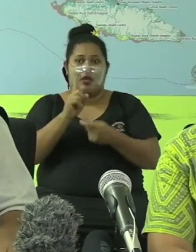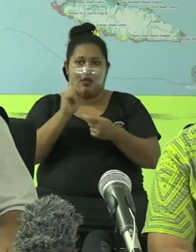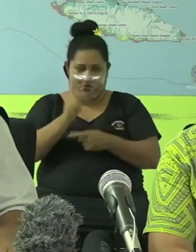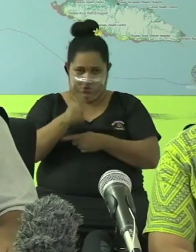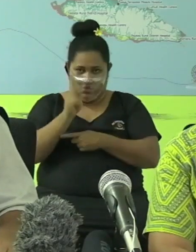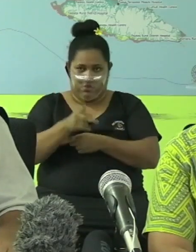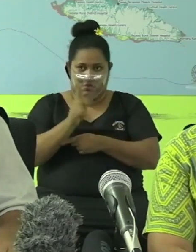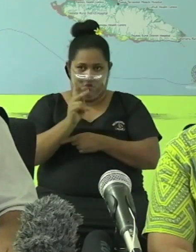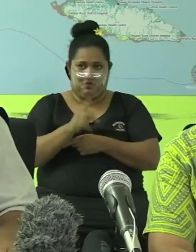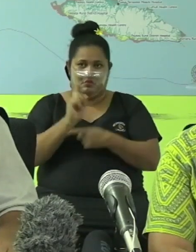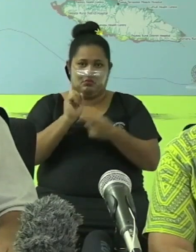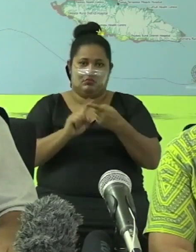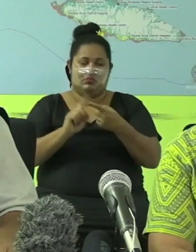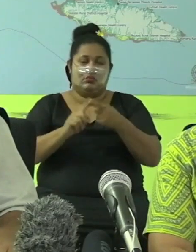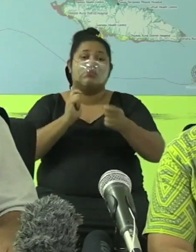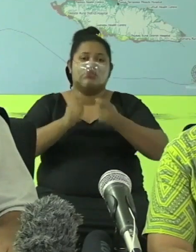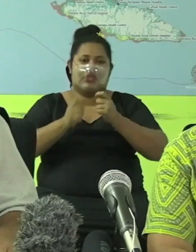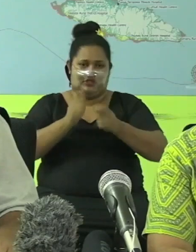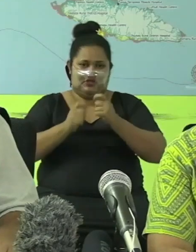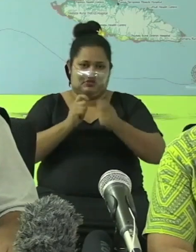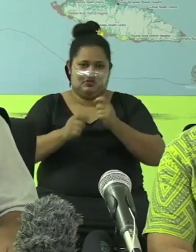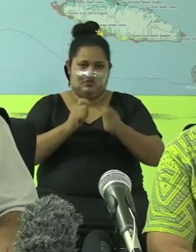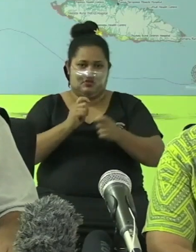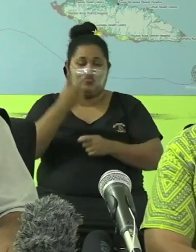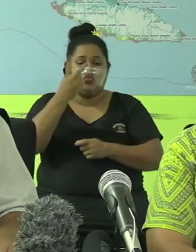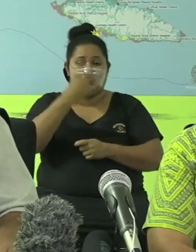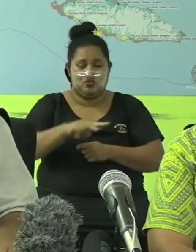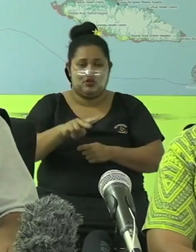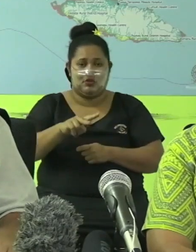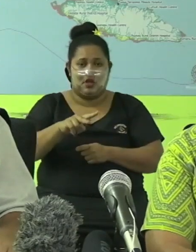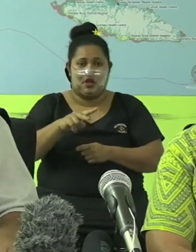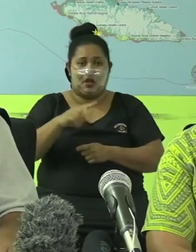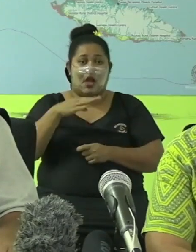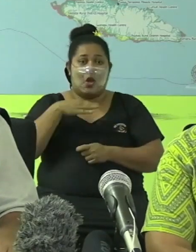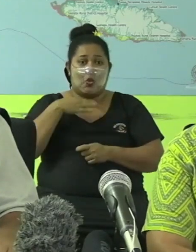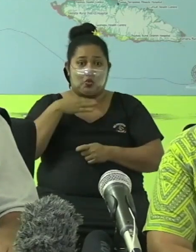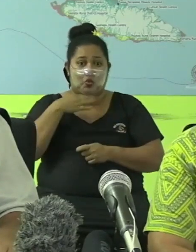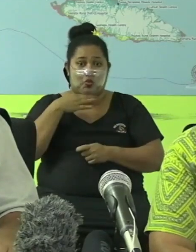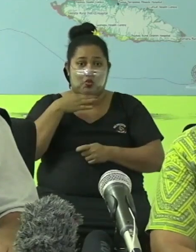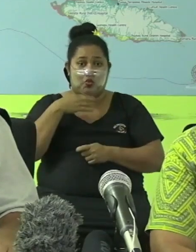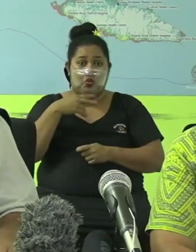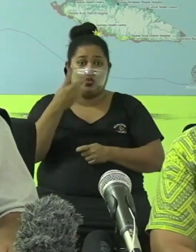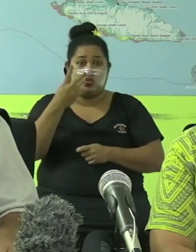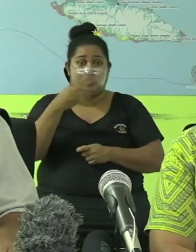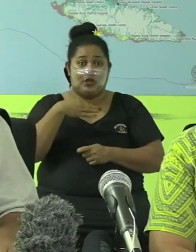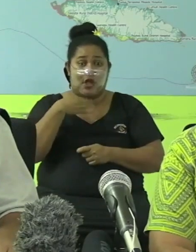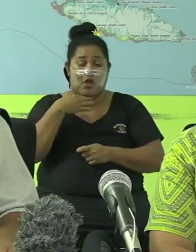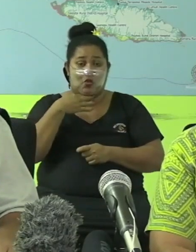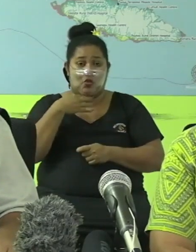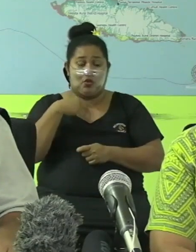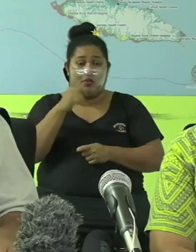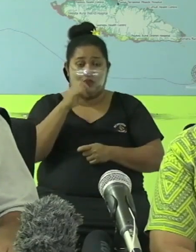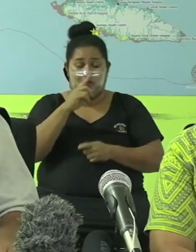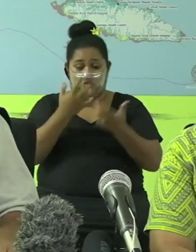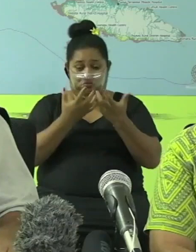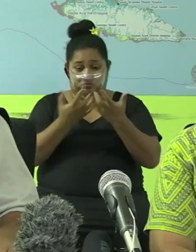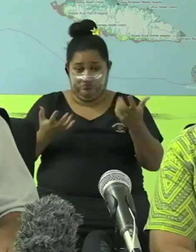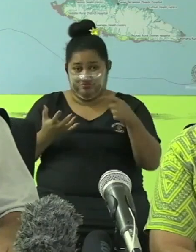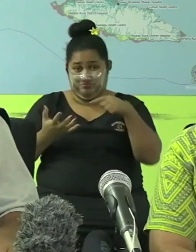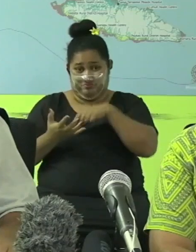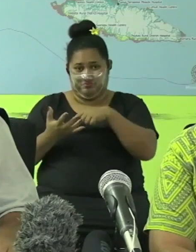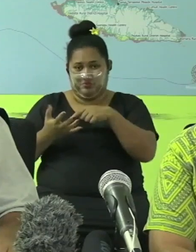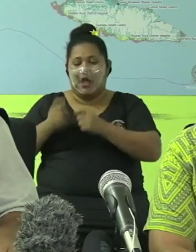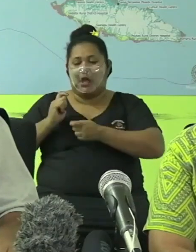fo isi test uma latou nei e lua se lau tupu o loo i tonu o tātou nau whaanga whaano fo i sea. Ia